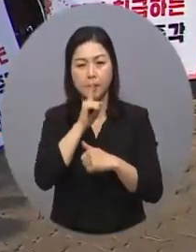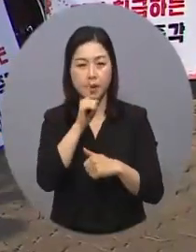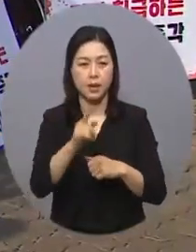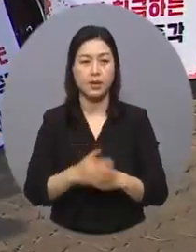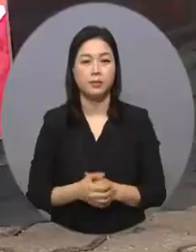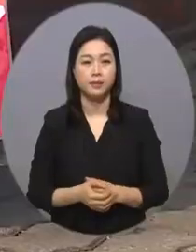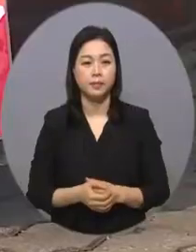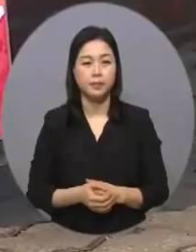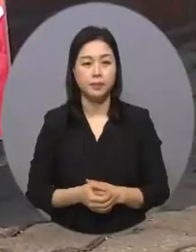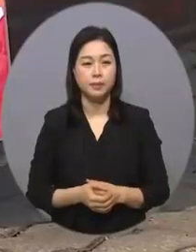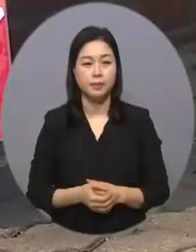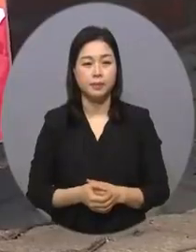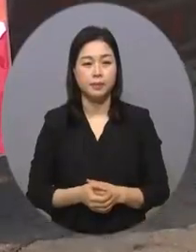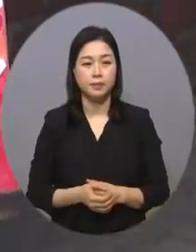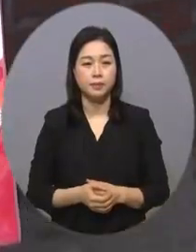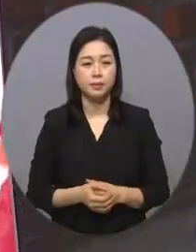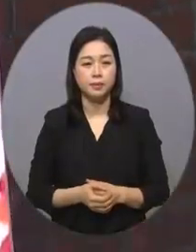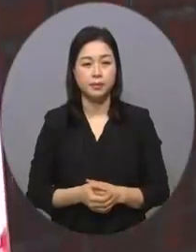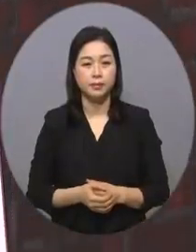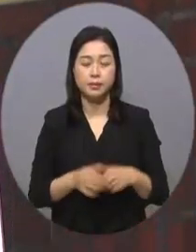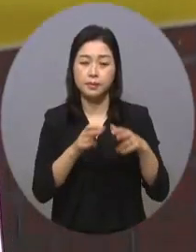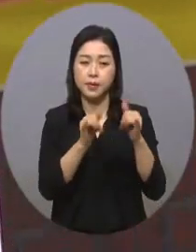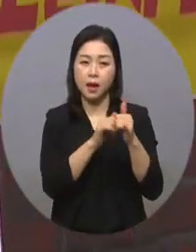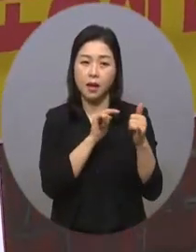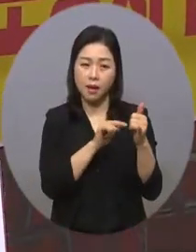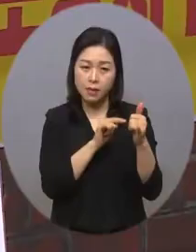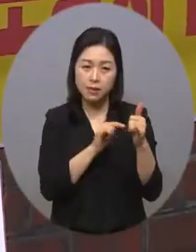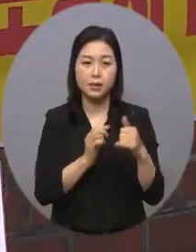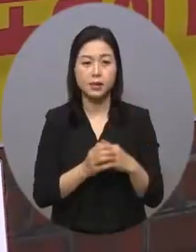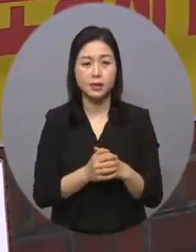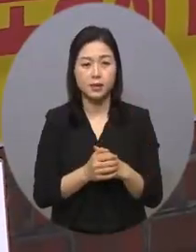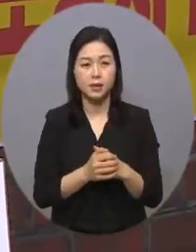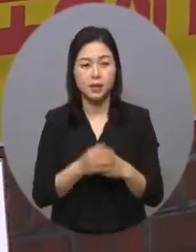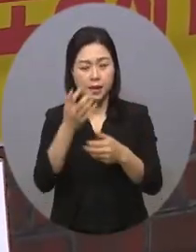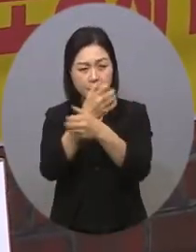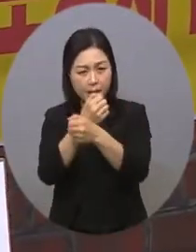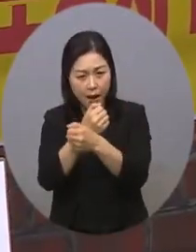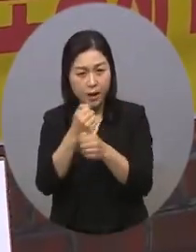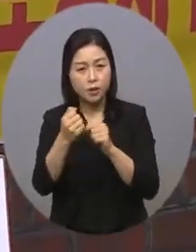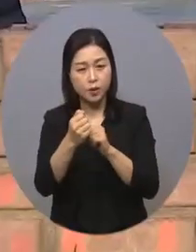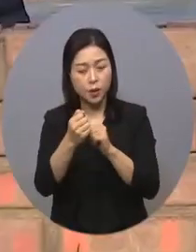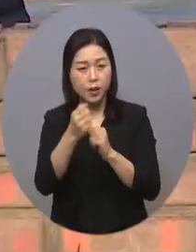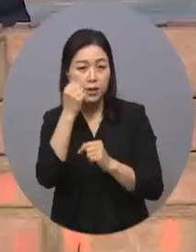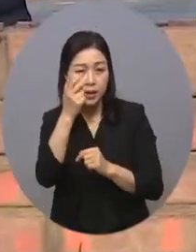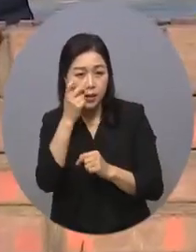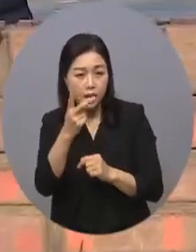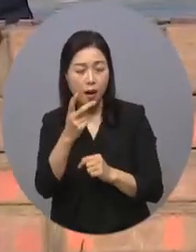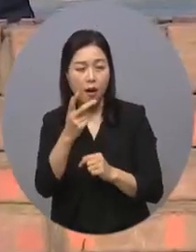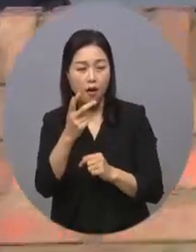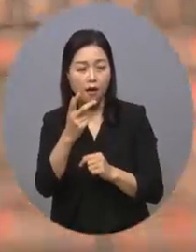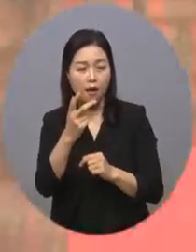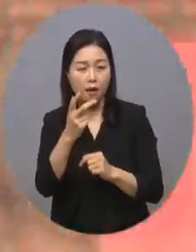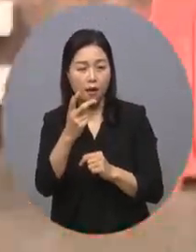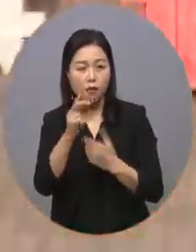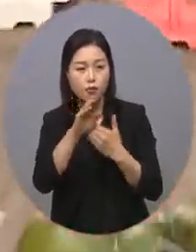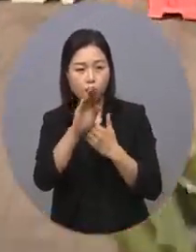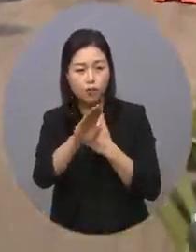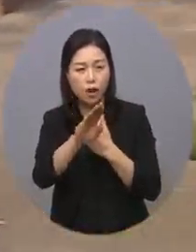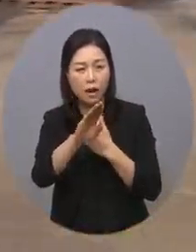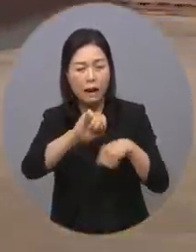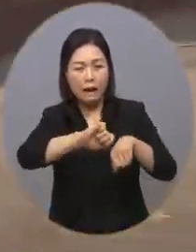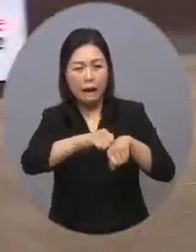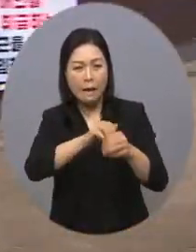성토했습니다. 이후 당사자는 우여곡절 끝에 맺은 계약 갱신도 7개월 만에 강제 퇴거를 명령받는